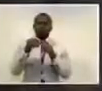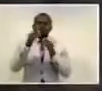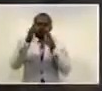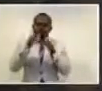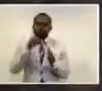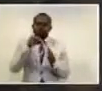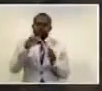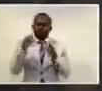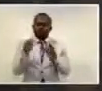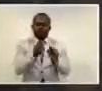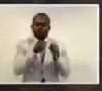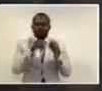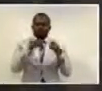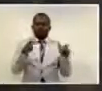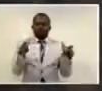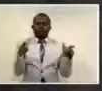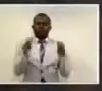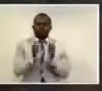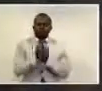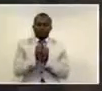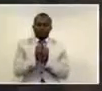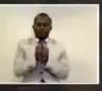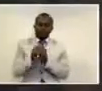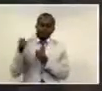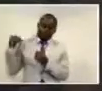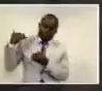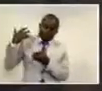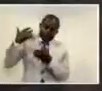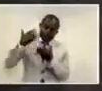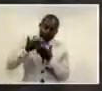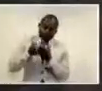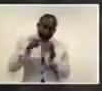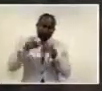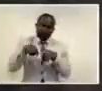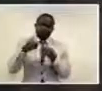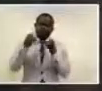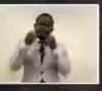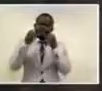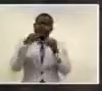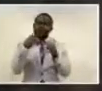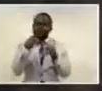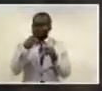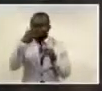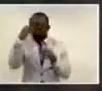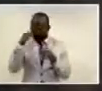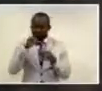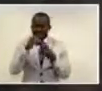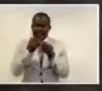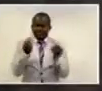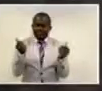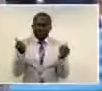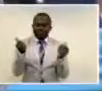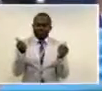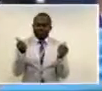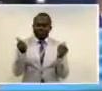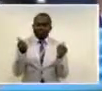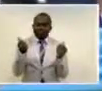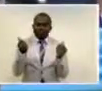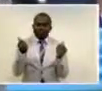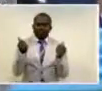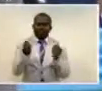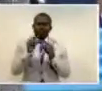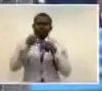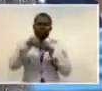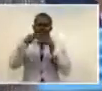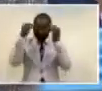rero ubutaka bwawe ni umuntu wanyambuye ubutaka kuva icyo gihe wabigejeje hehe impamvu bitakemutse ni iki kibazo nakoze